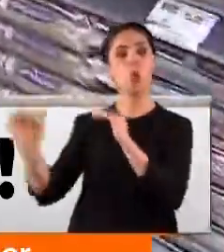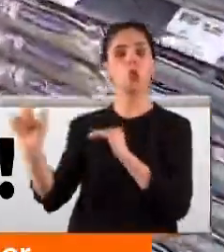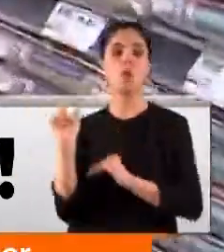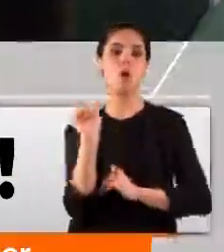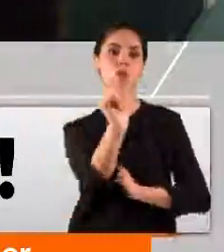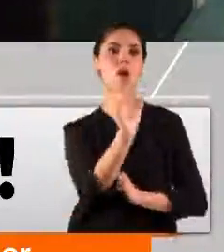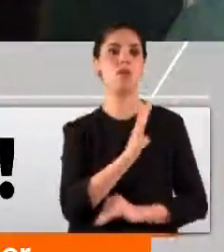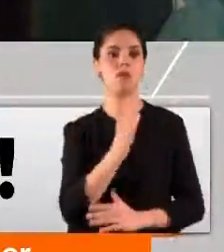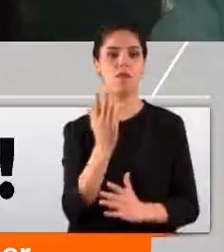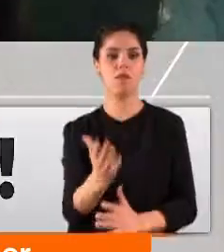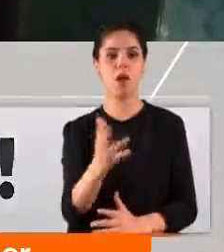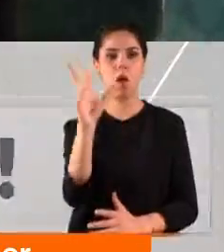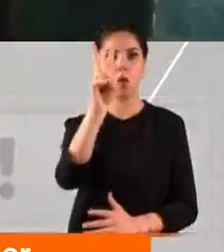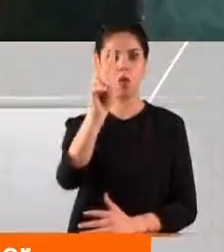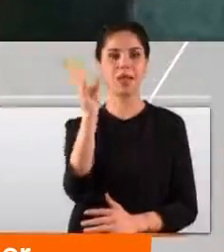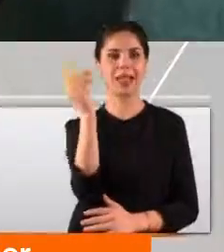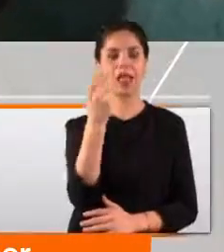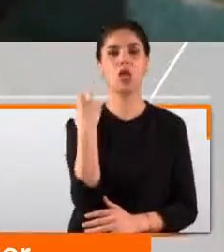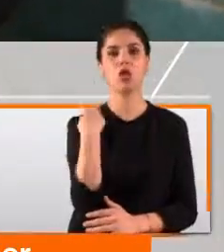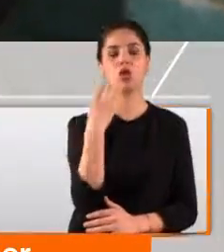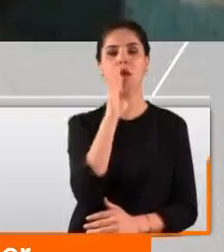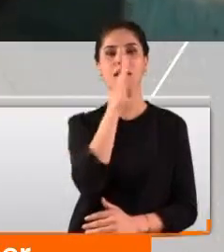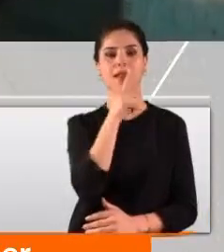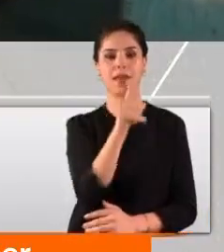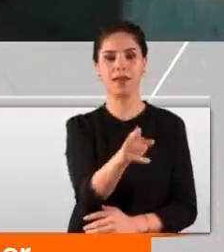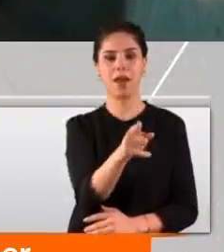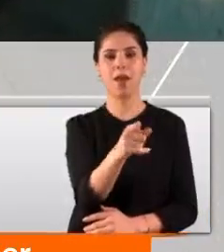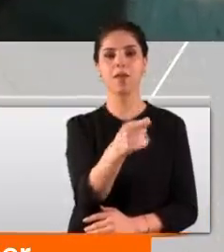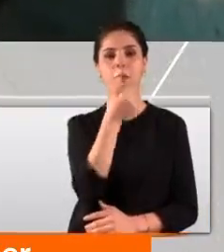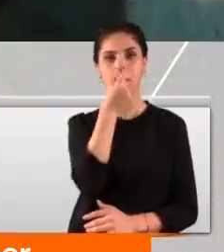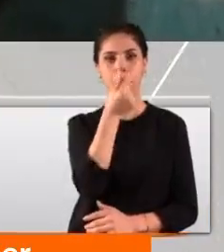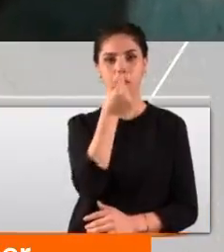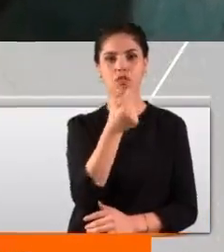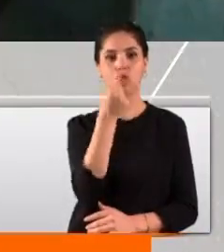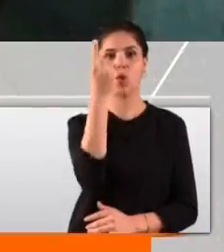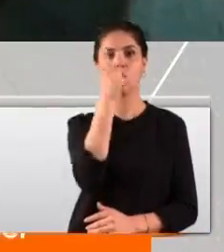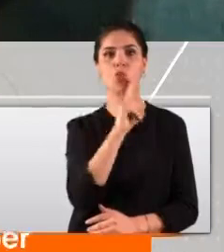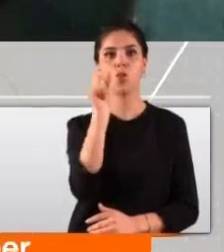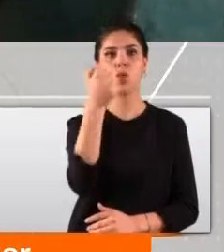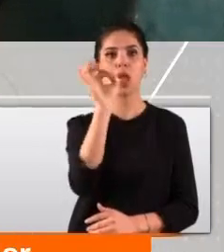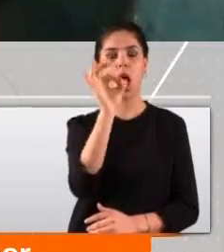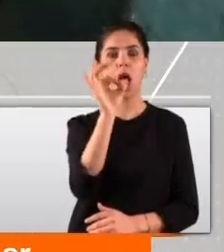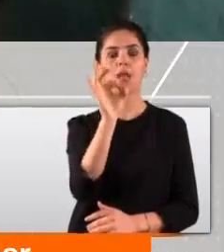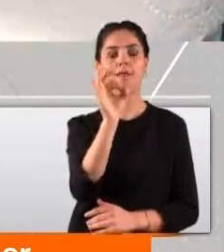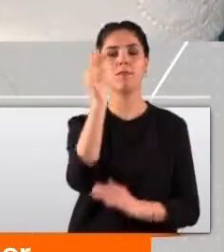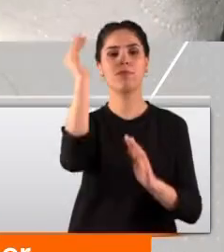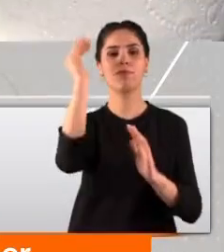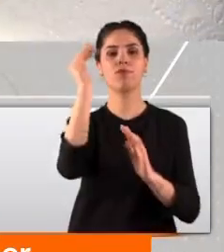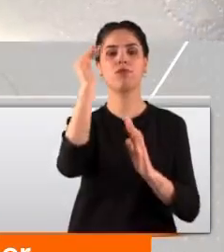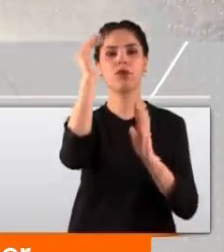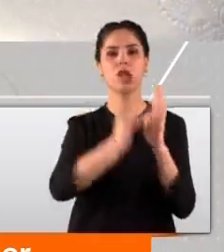karşı uyardı. 32'li tuvalet kağıdı filan marka 160 lira etiket gördüm ben. İndirim yapıp sözüm ona